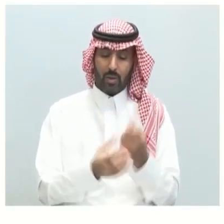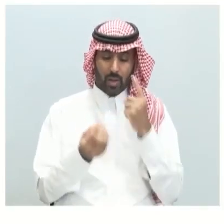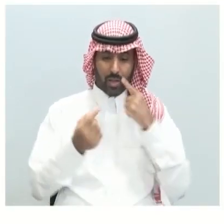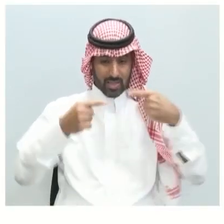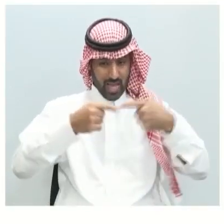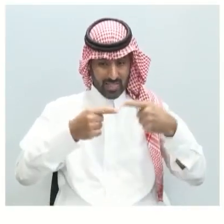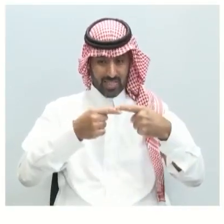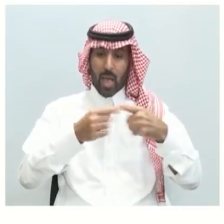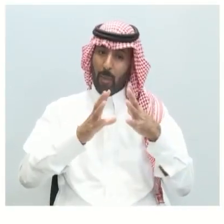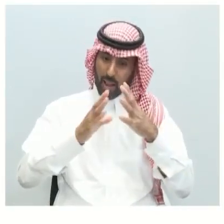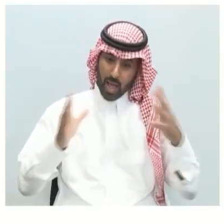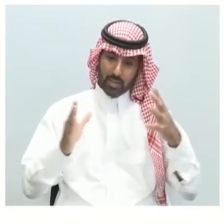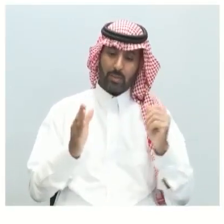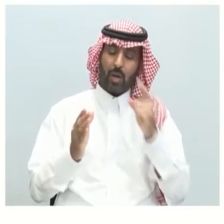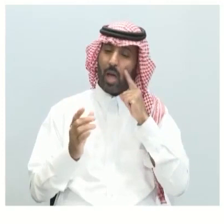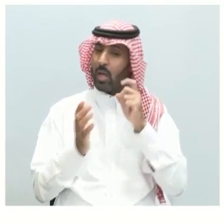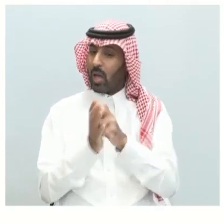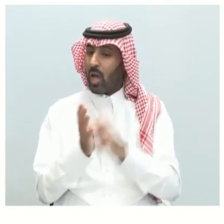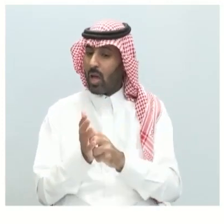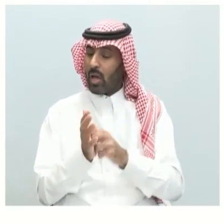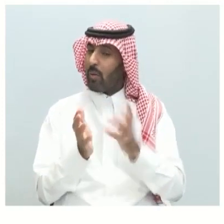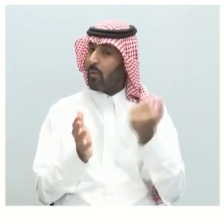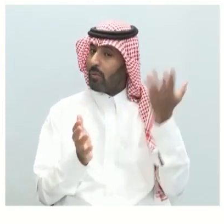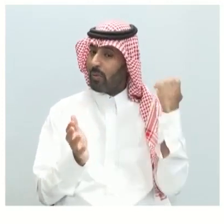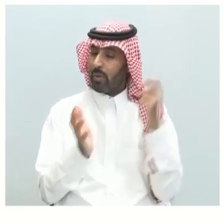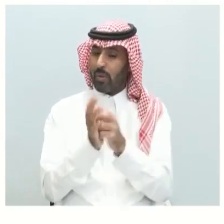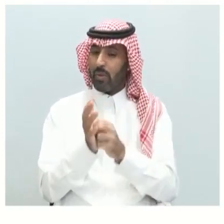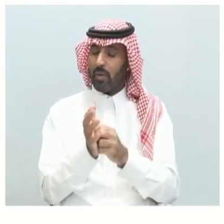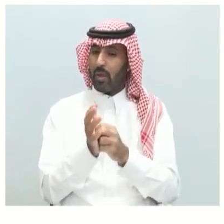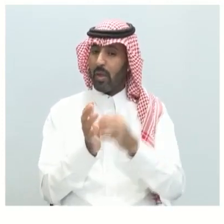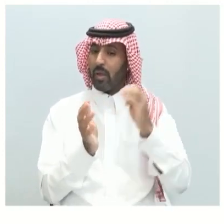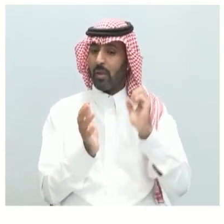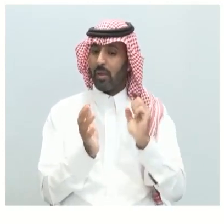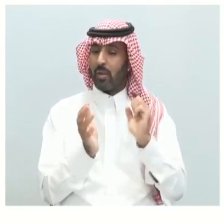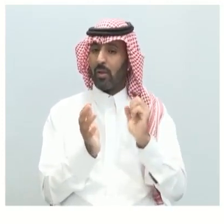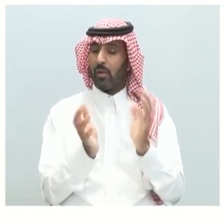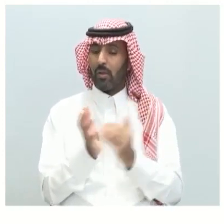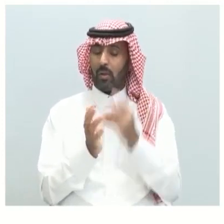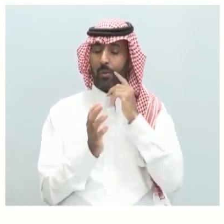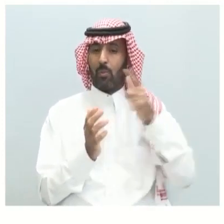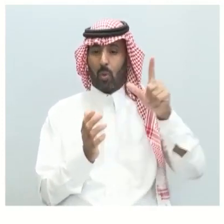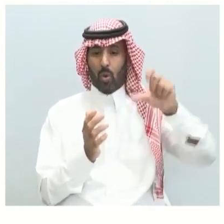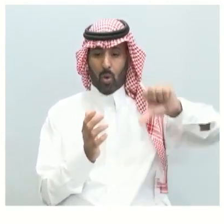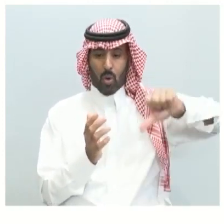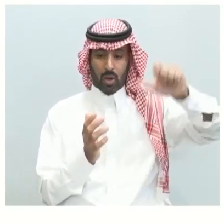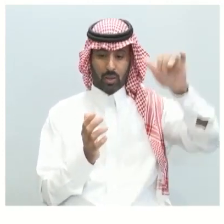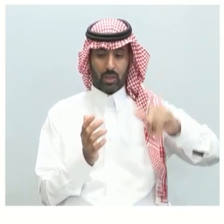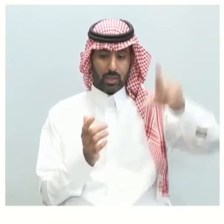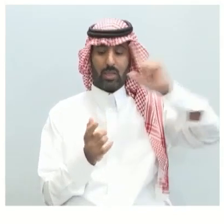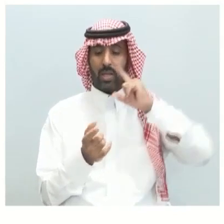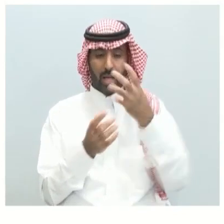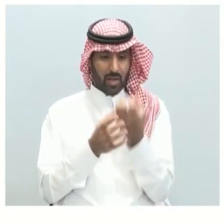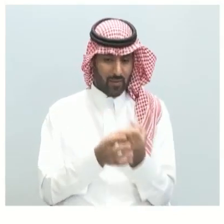عكسيا مع الحجم في اي قانون كان الضغط يتناسب عكسيا مع الحجم قانون بو احسنتم الضغط